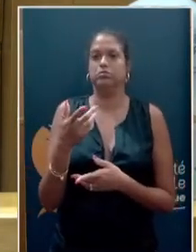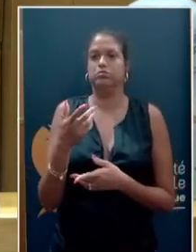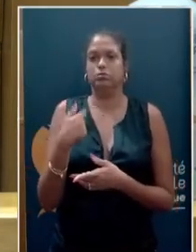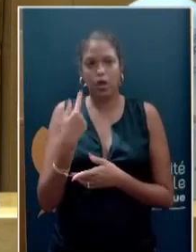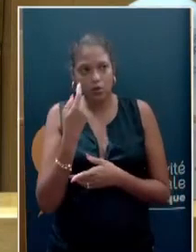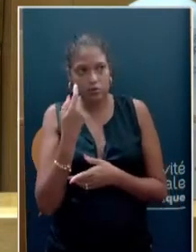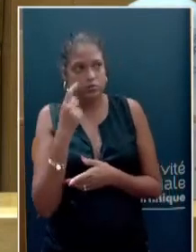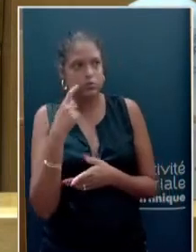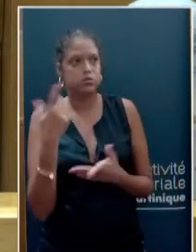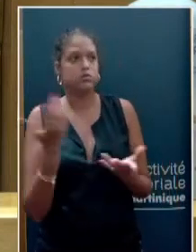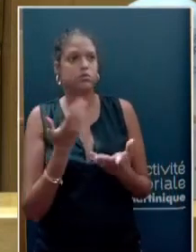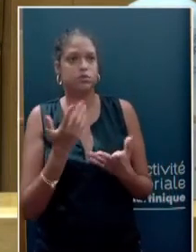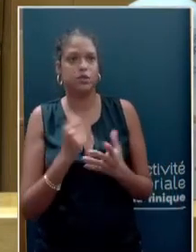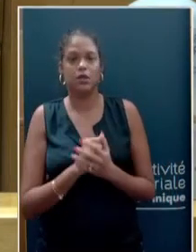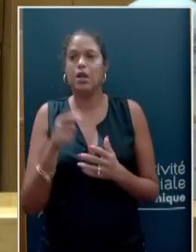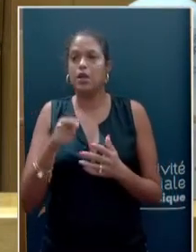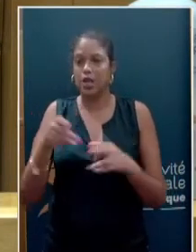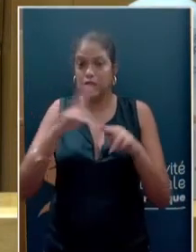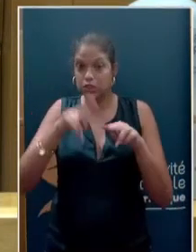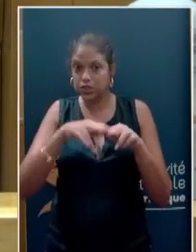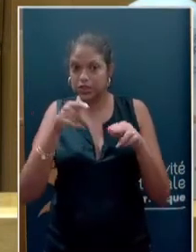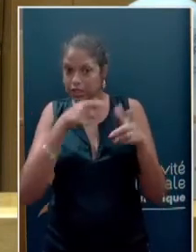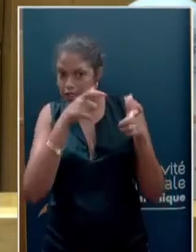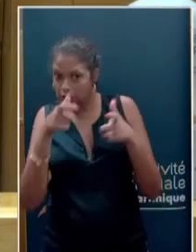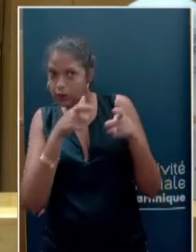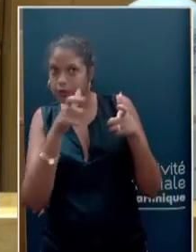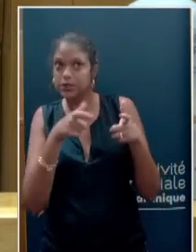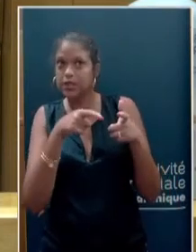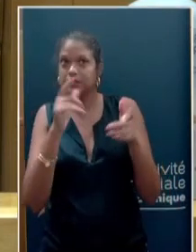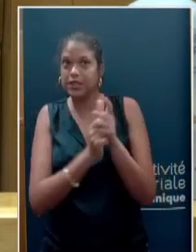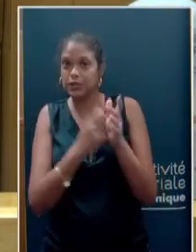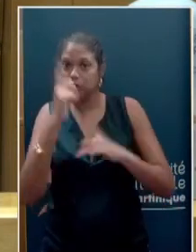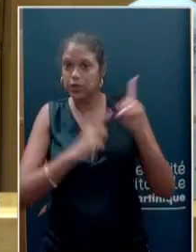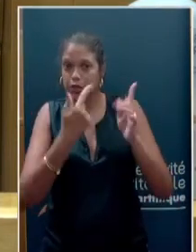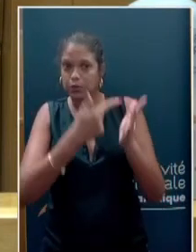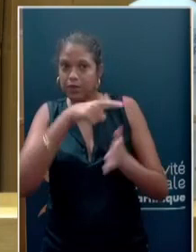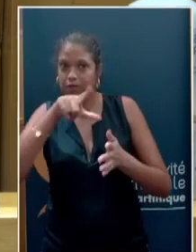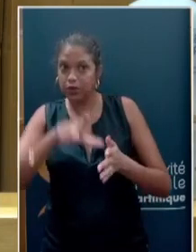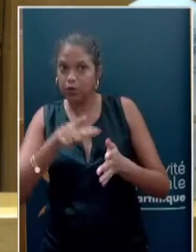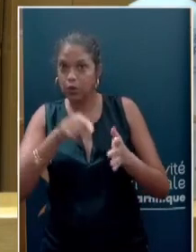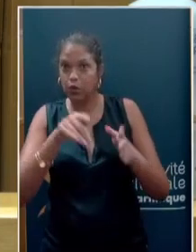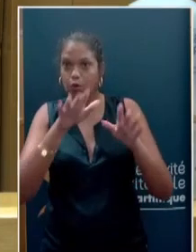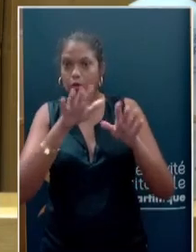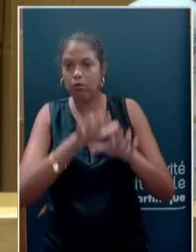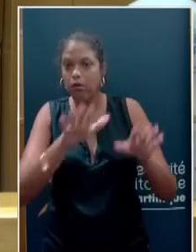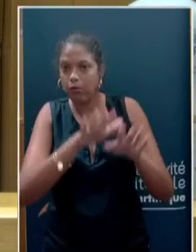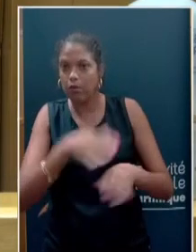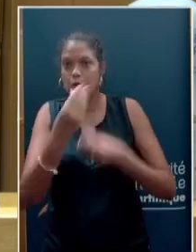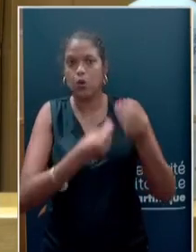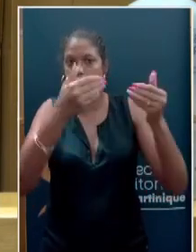que j'ai observé certains chantiers qui, depuis juillet 2022, sont ralentis, même à l'arrêt, à certains